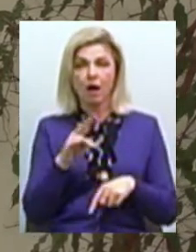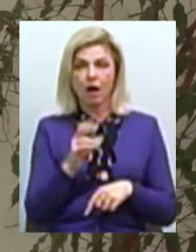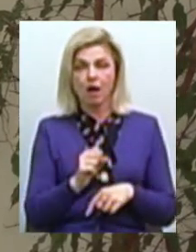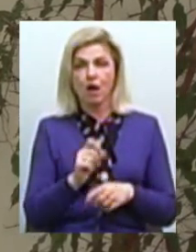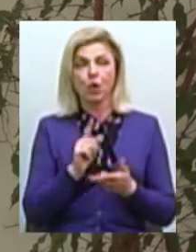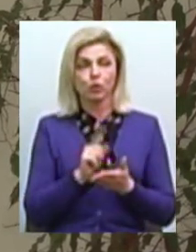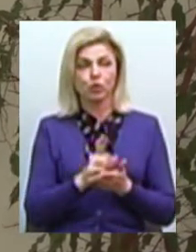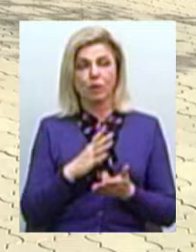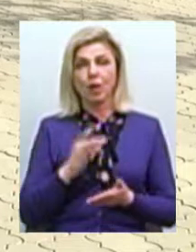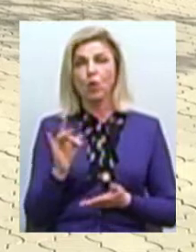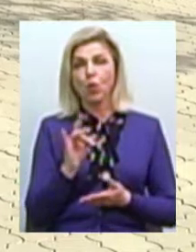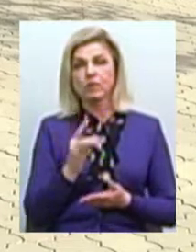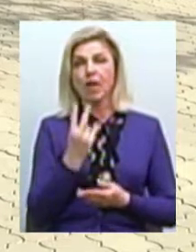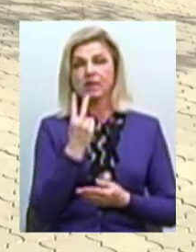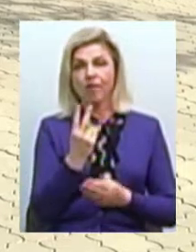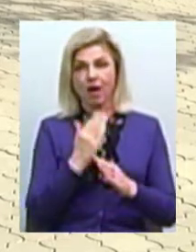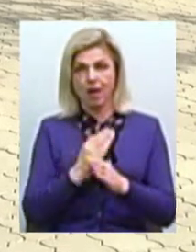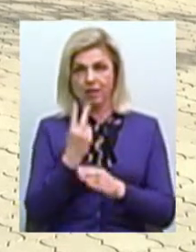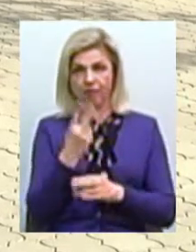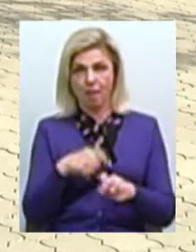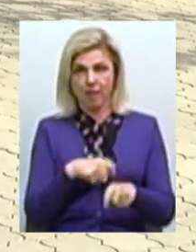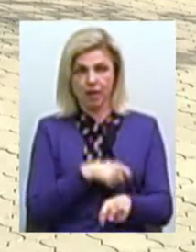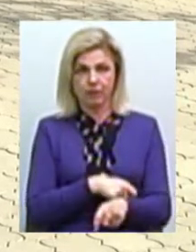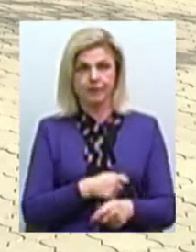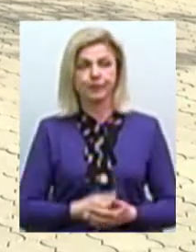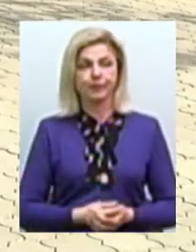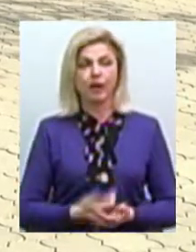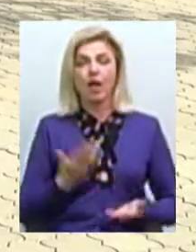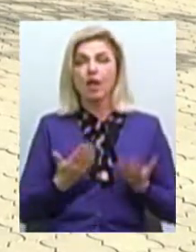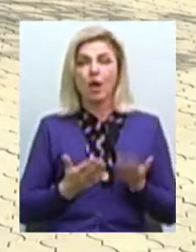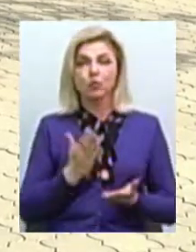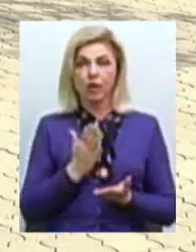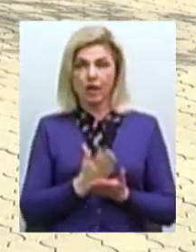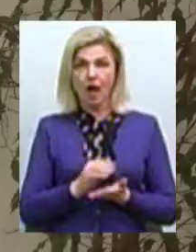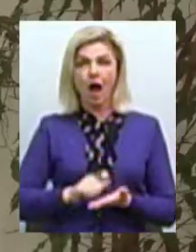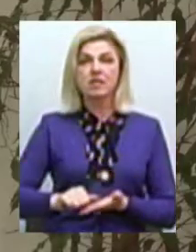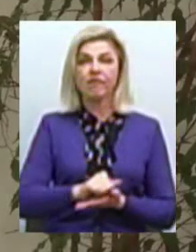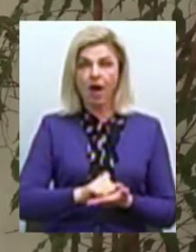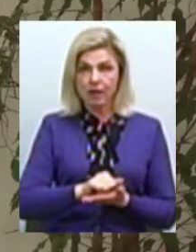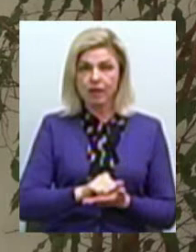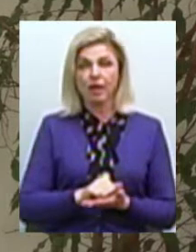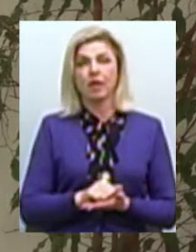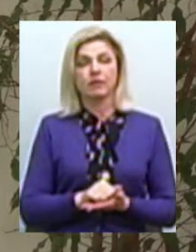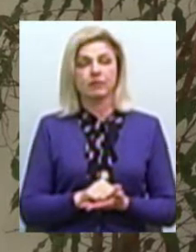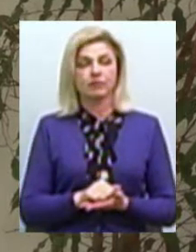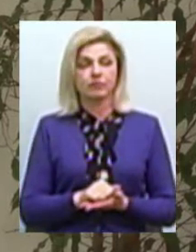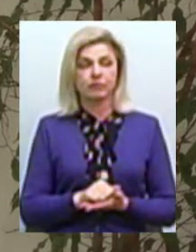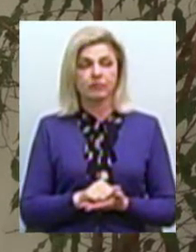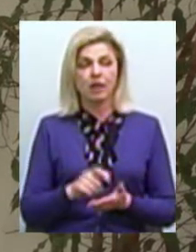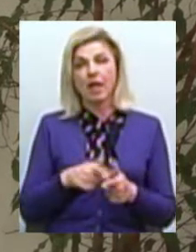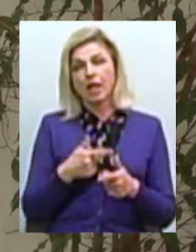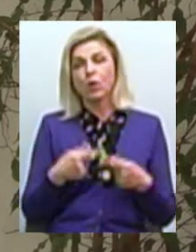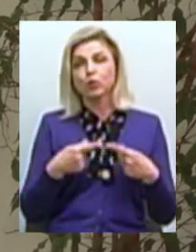має складати розмір 2 на 2 метри. Так, це якщо вже є асфальтове покриття, або плиткове покриття, або якесь